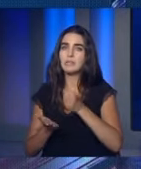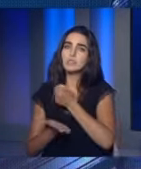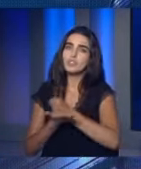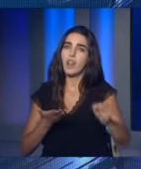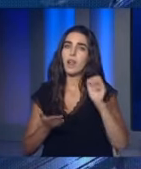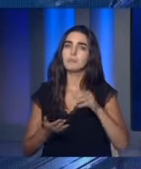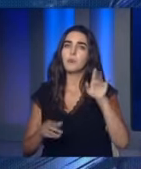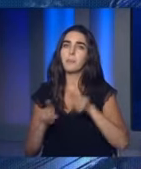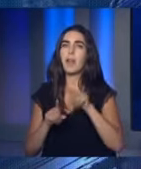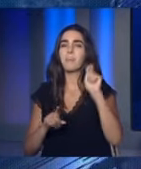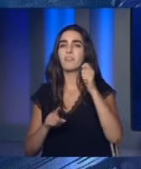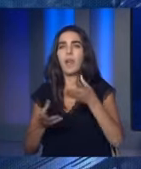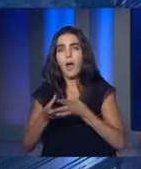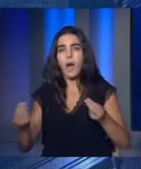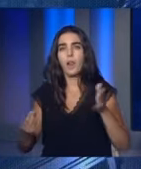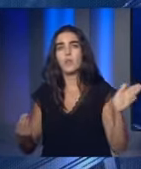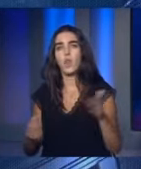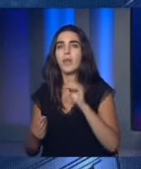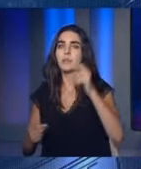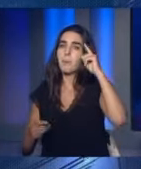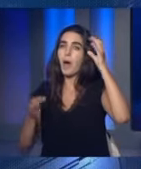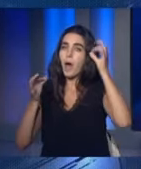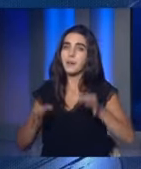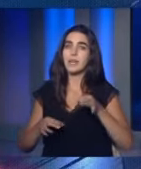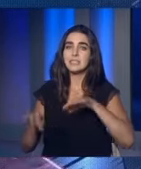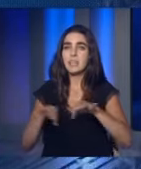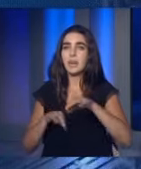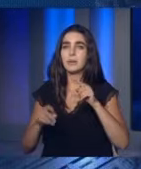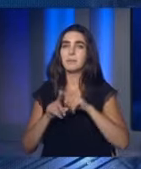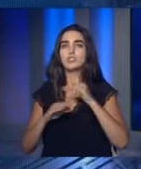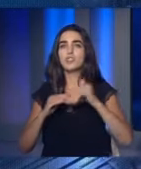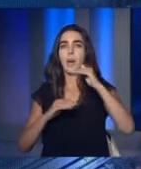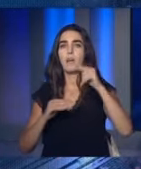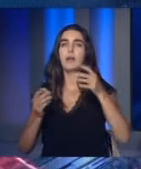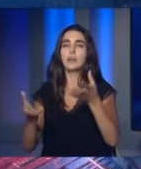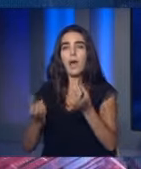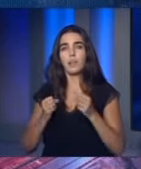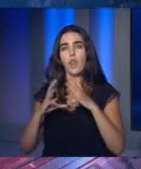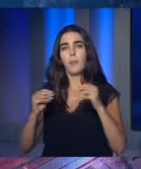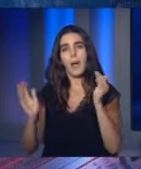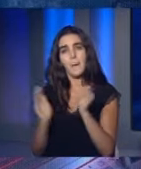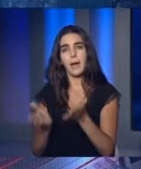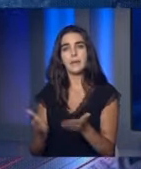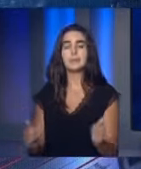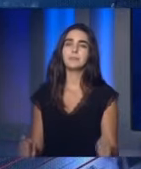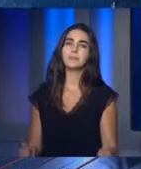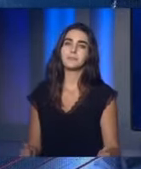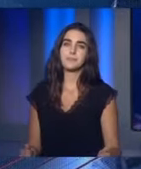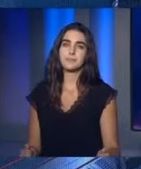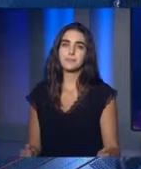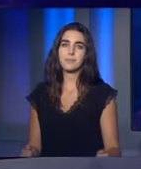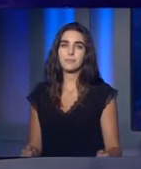الإجراء، معتبرا أن إنهاء خلو سدة الرئاسة مفتاح الحلول، ومن بعده لابد من